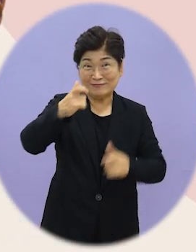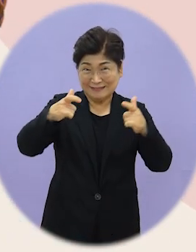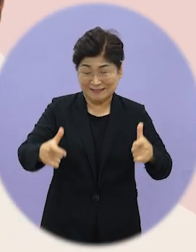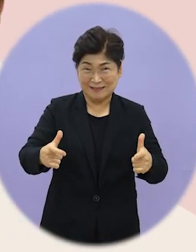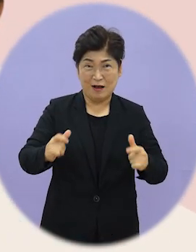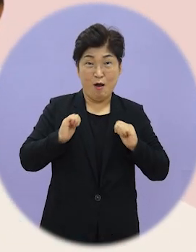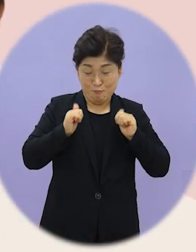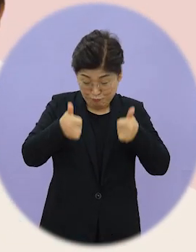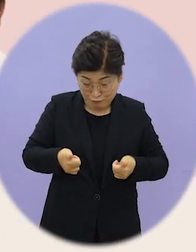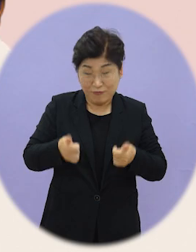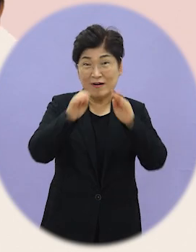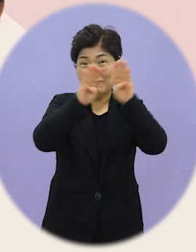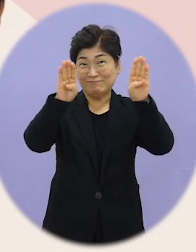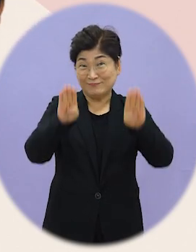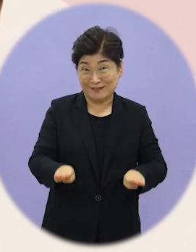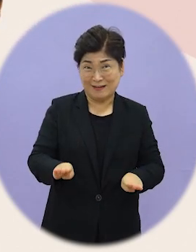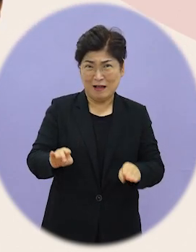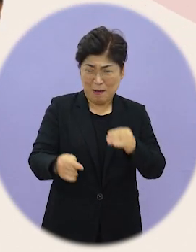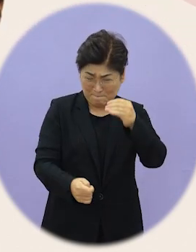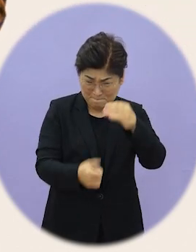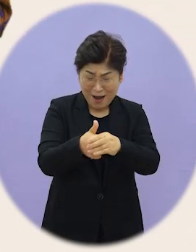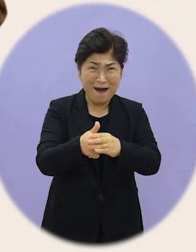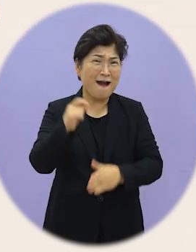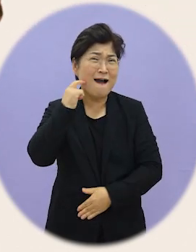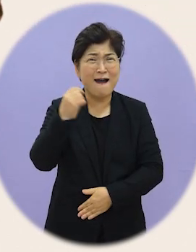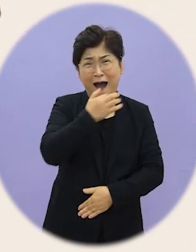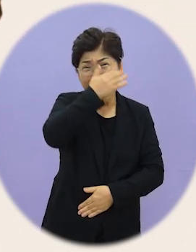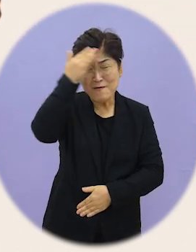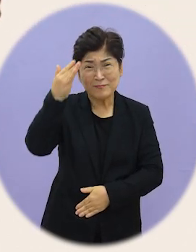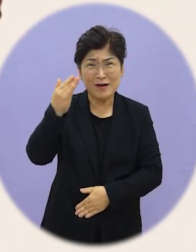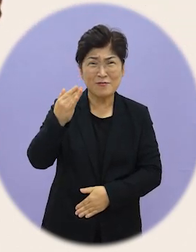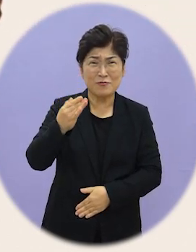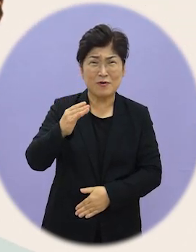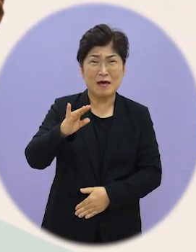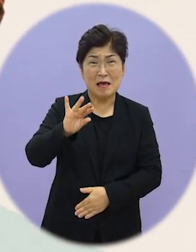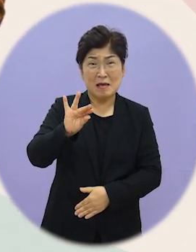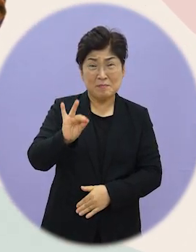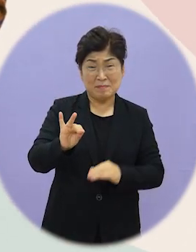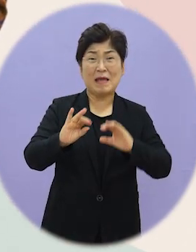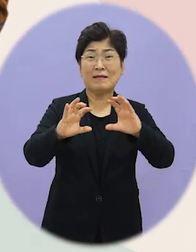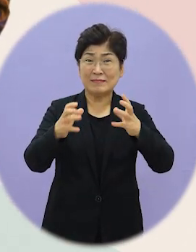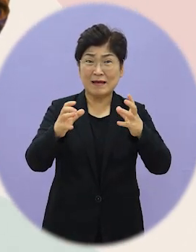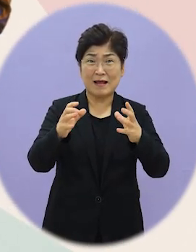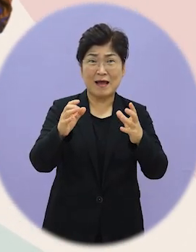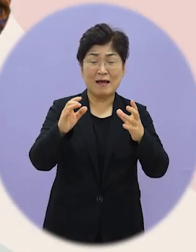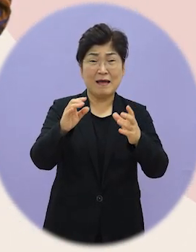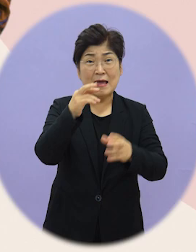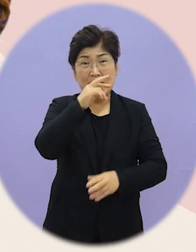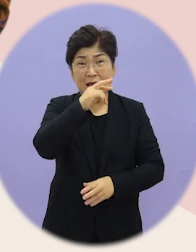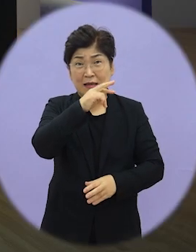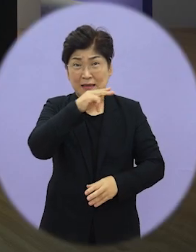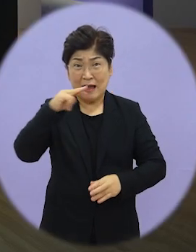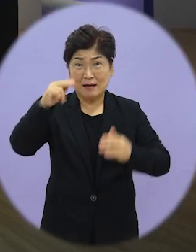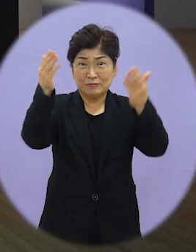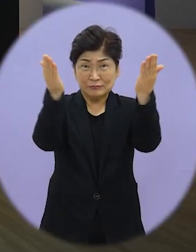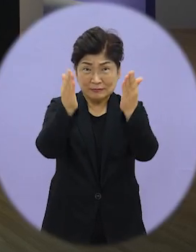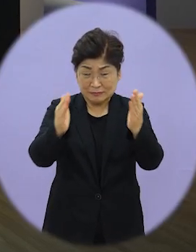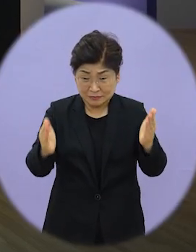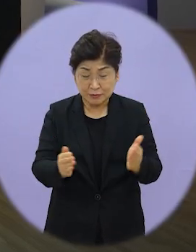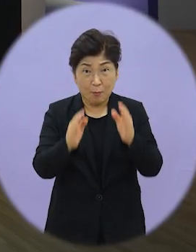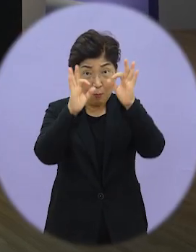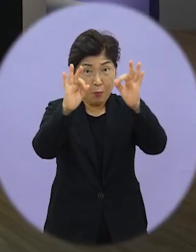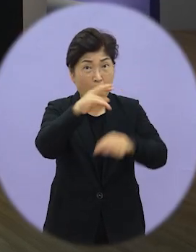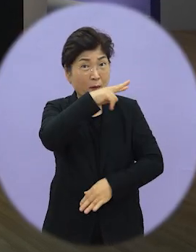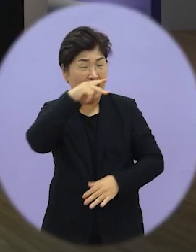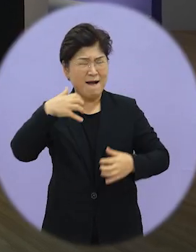다음은 충청권입니다. 충남 국립부여박물관에서는 독창적이고 아름다운 백제의 향로와 함께 독특한